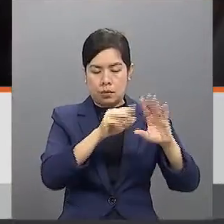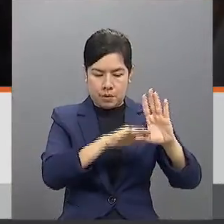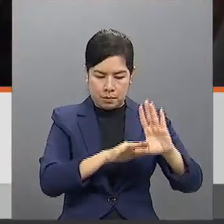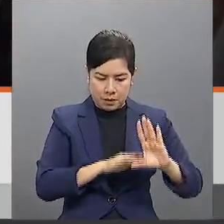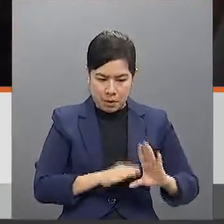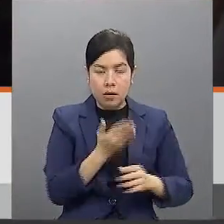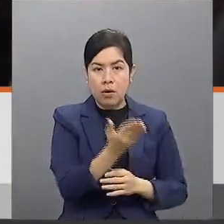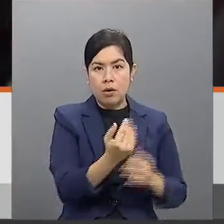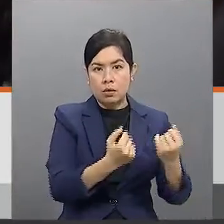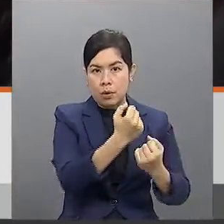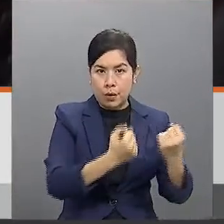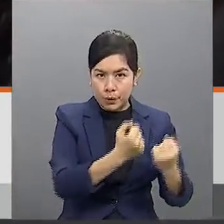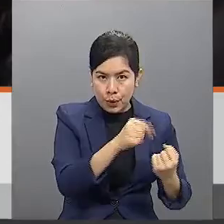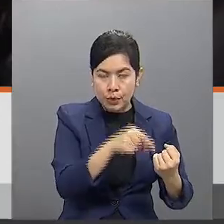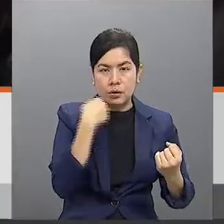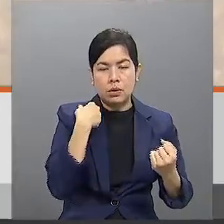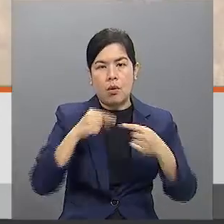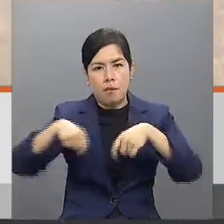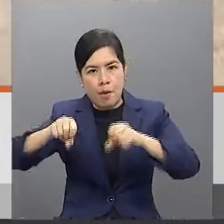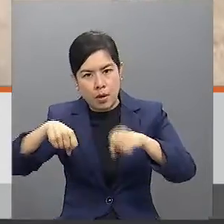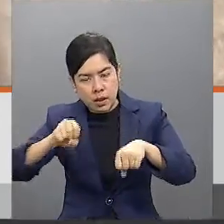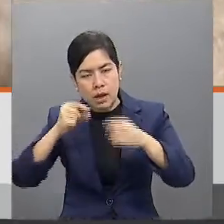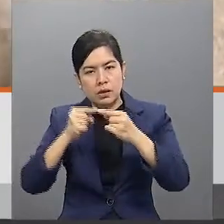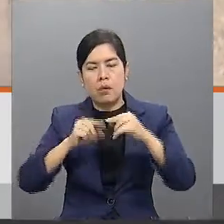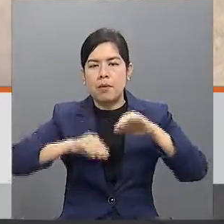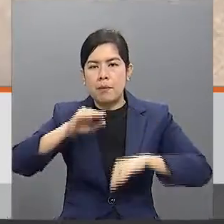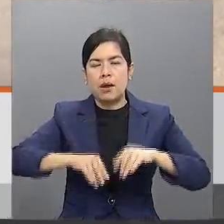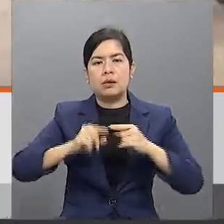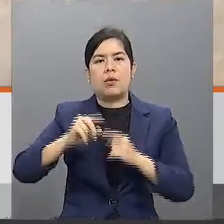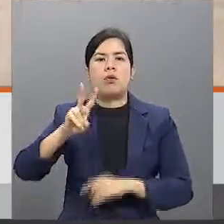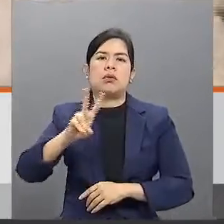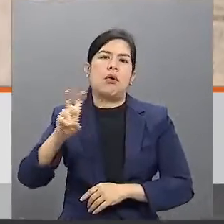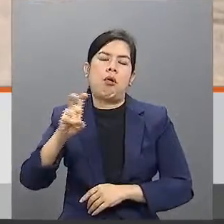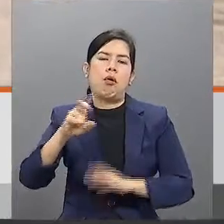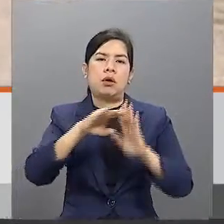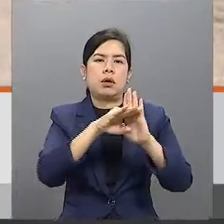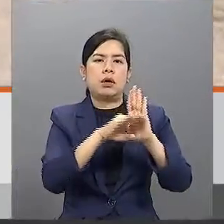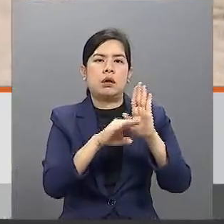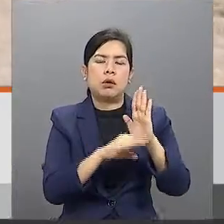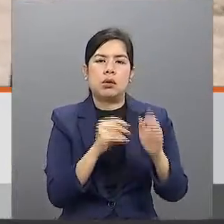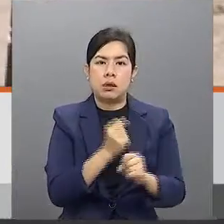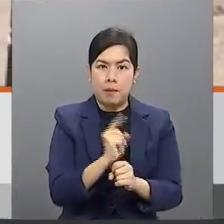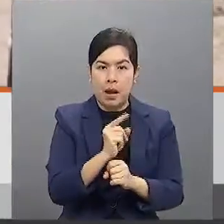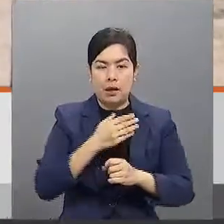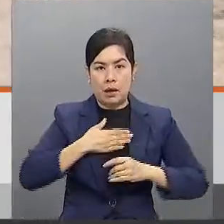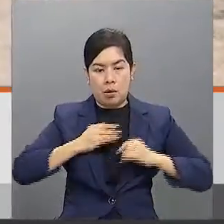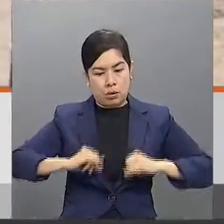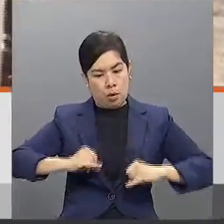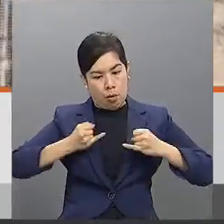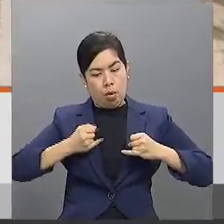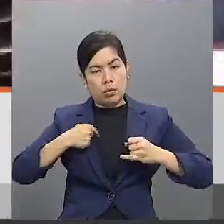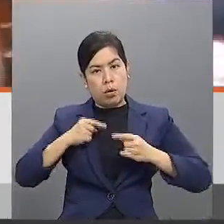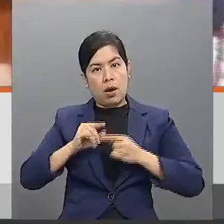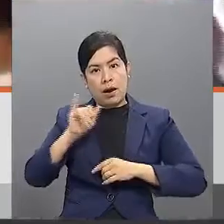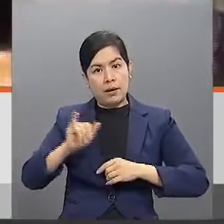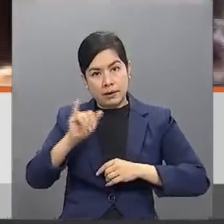และรถจักรยานยนต์กลับประเทศกว่า200คันซึ่งขั้นตอนในการนำกลับเจ้าของรถจะต้องให้ญาติฝั่งมาเลเซียขับนำมาจอดที่ด่